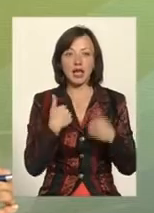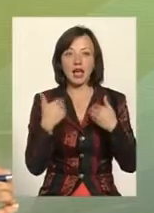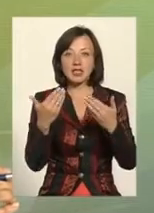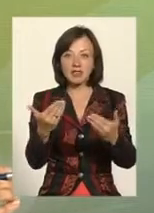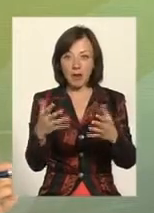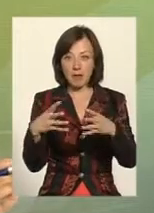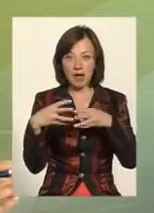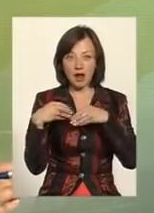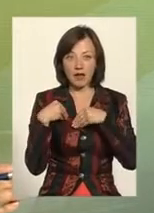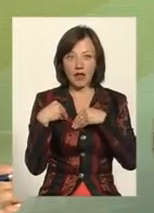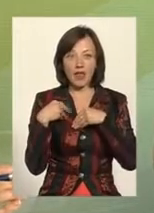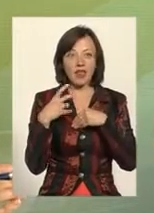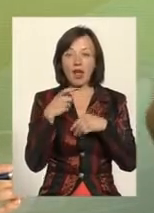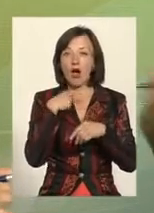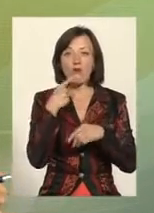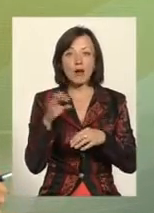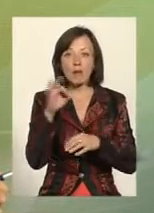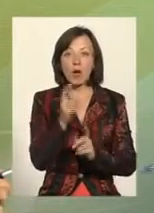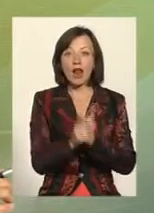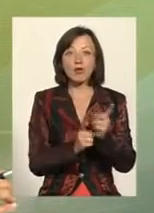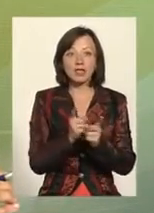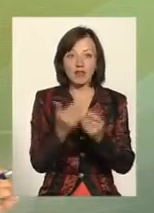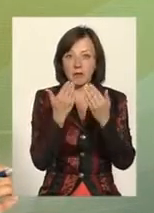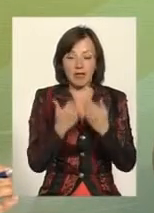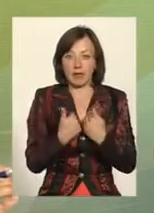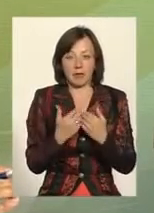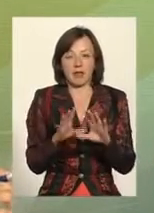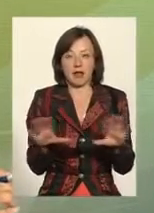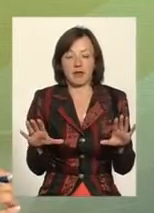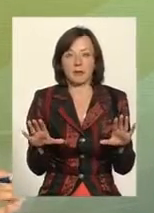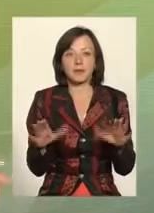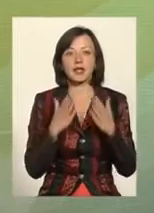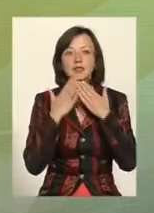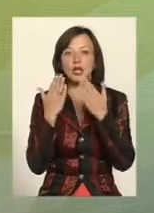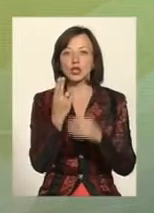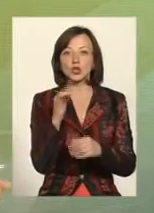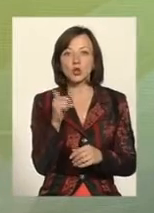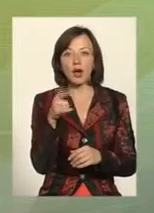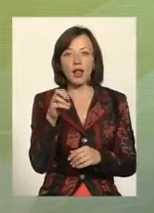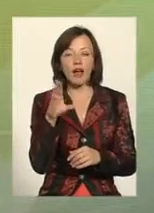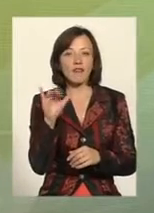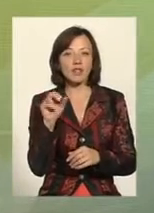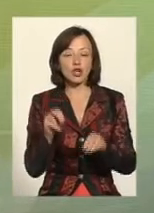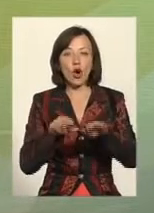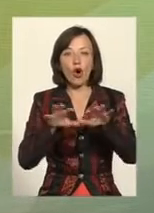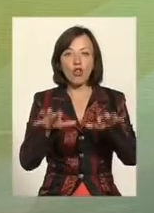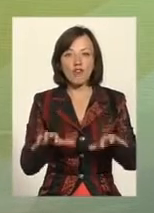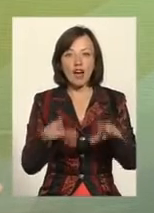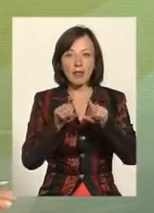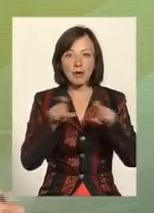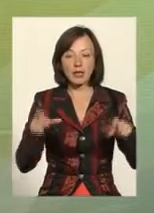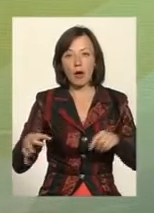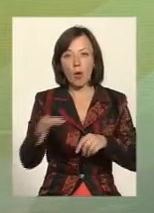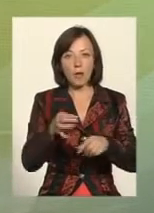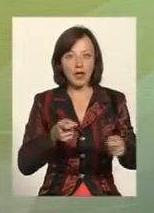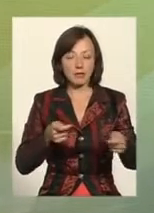вами разу не говорив з приводу реорганізації цього, ви мене не питали. Звертається до Цуглевича, голова департаменту обласної